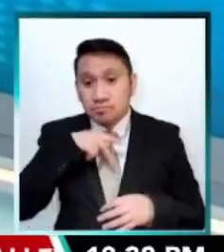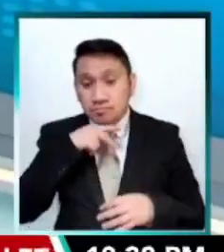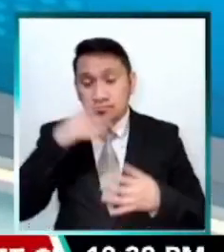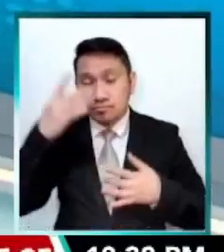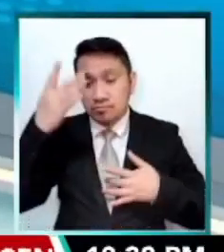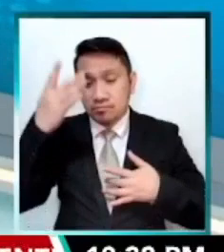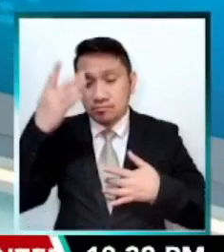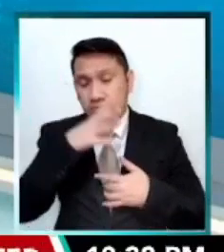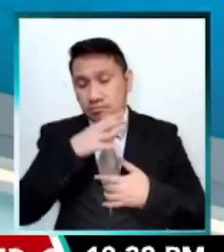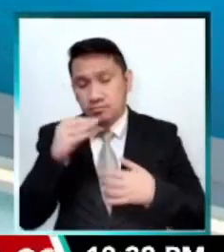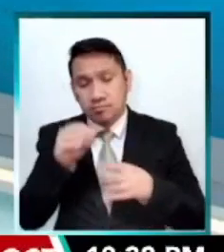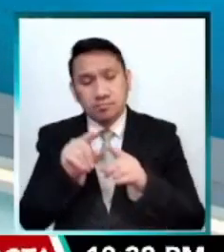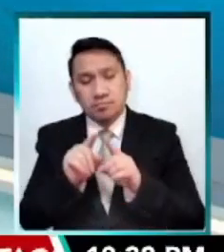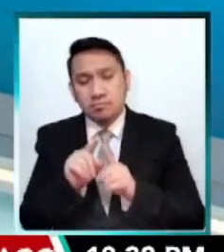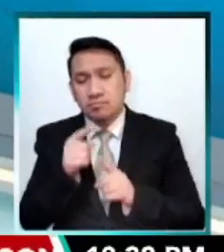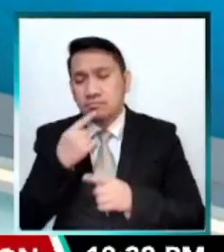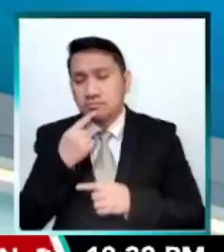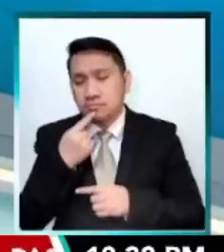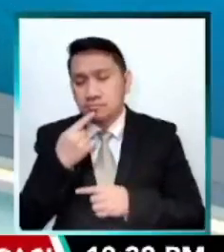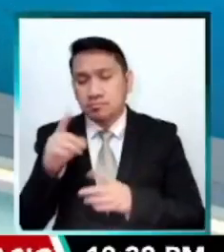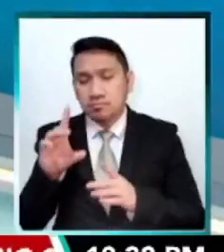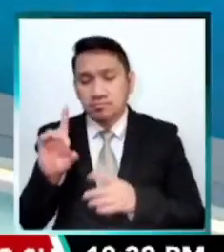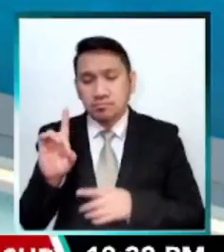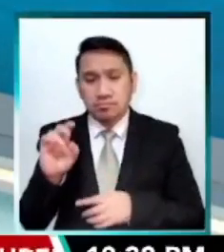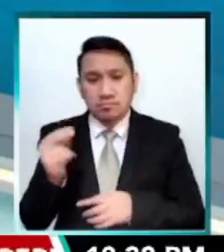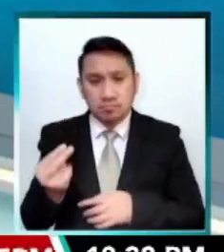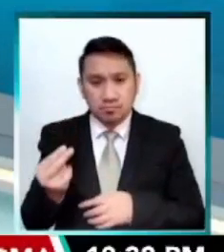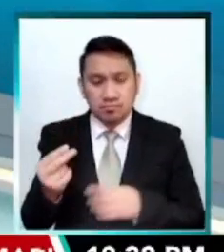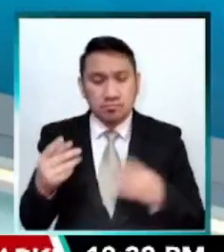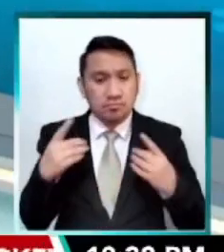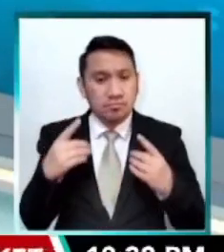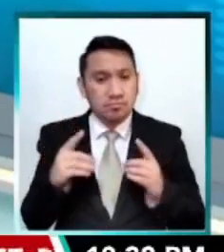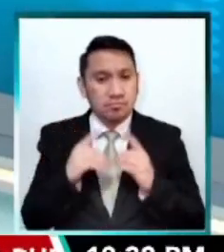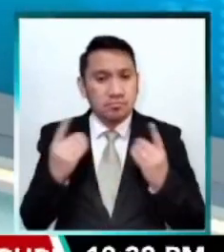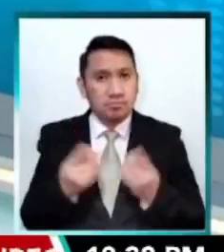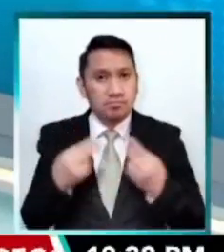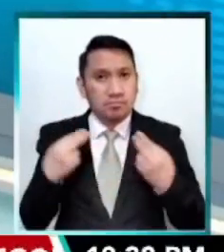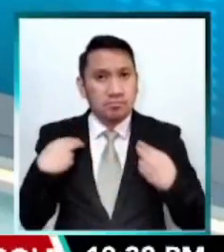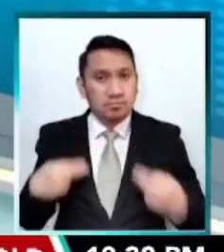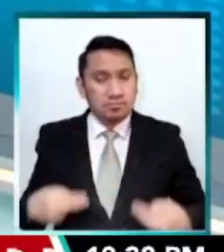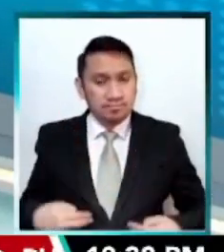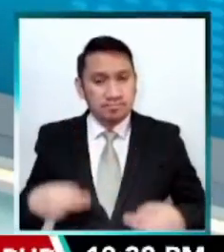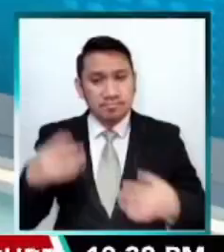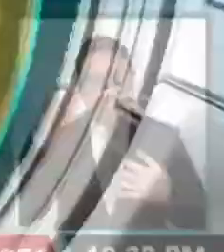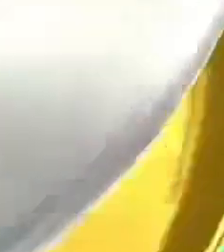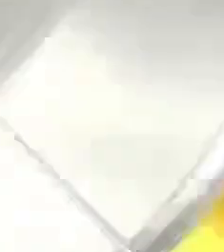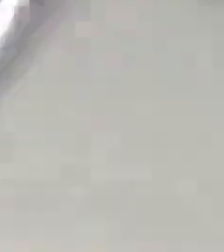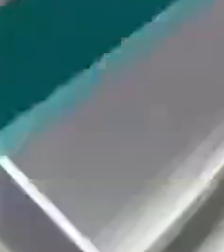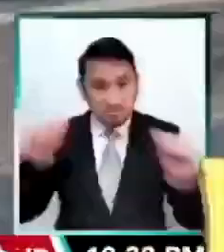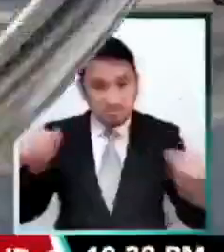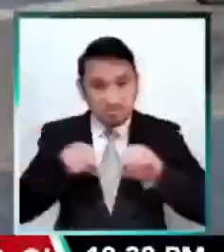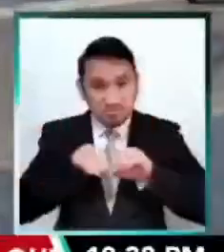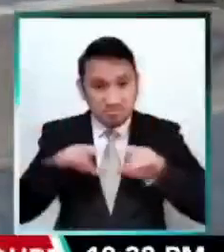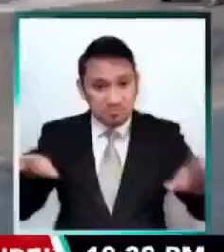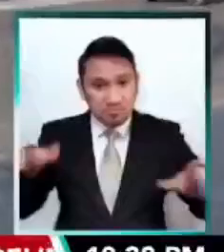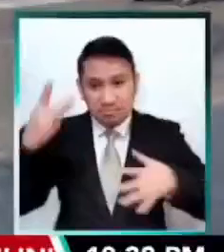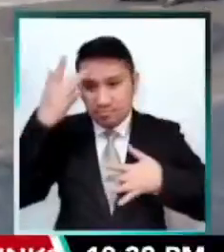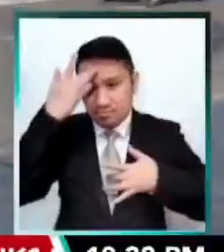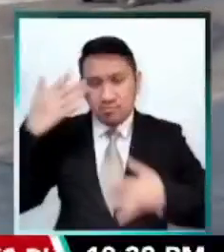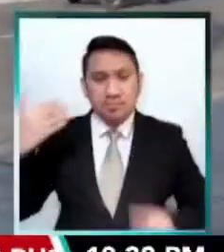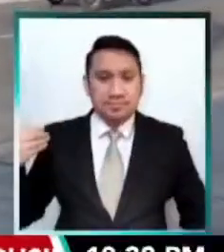ng DOH, hindi pa naman kailangan magdeklara ng outbreak ng sakit. May report si Jamie Santos.